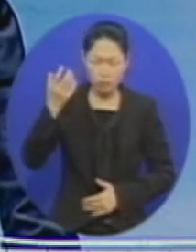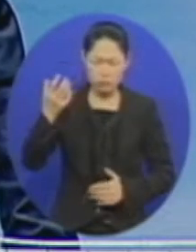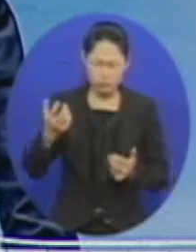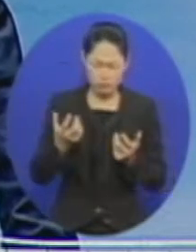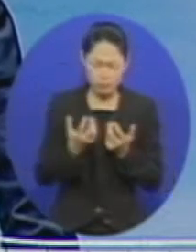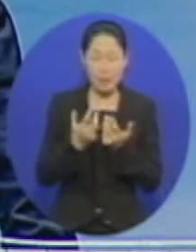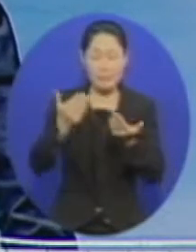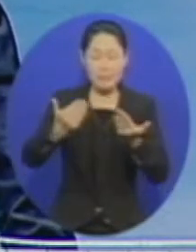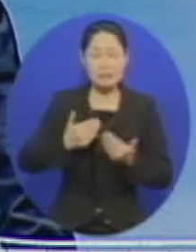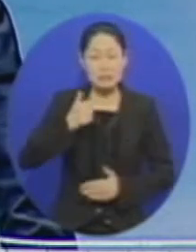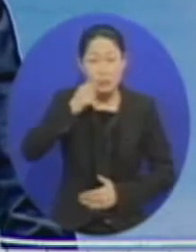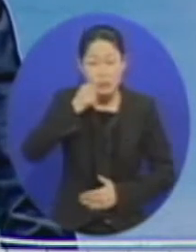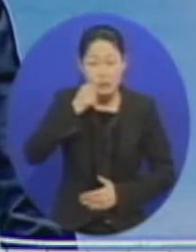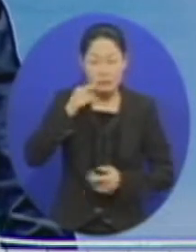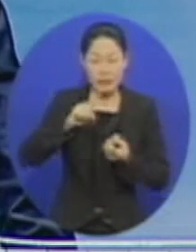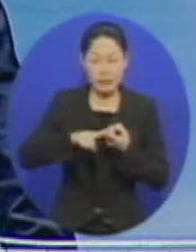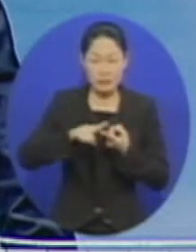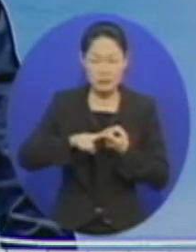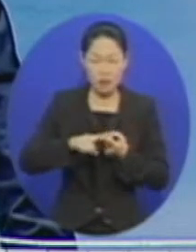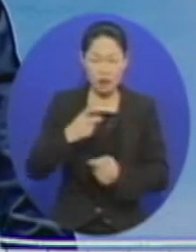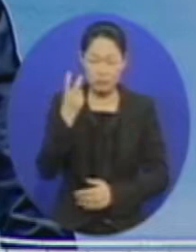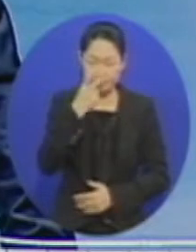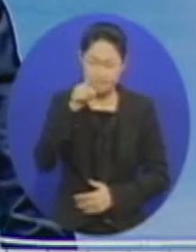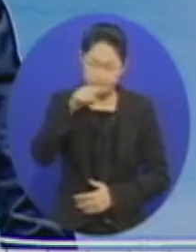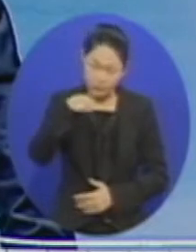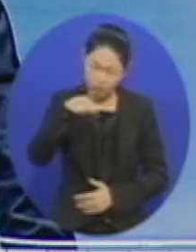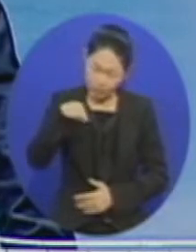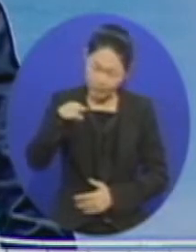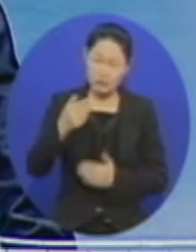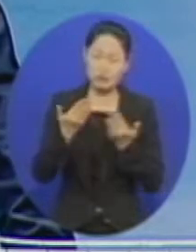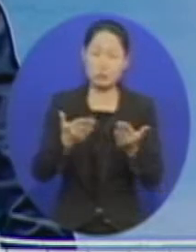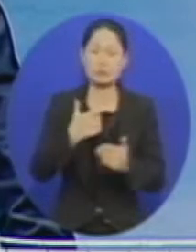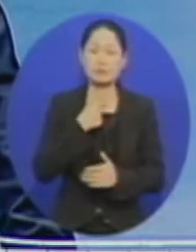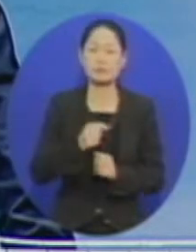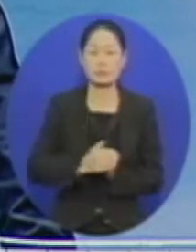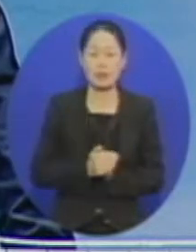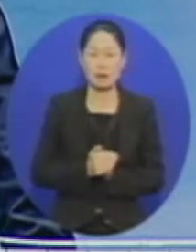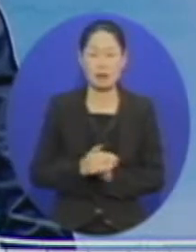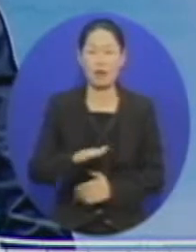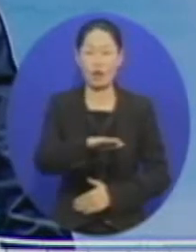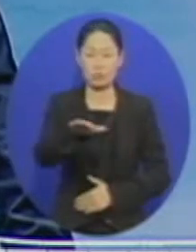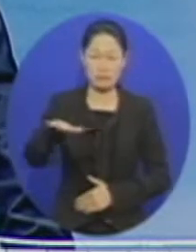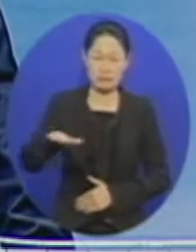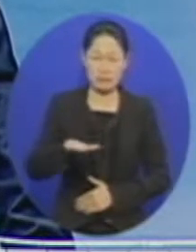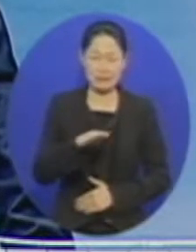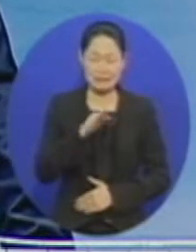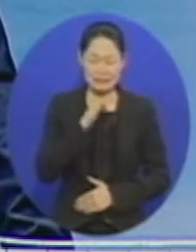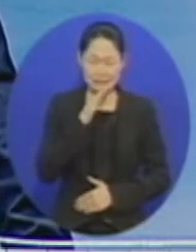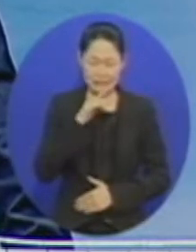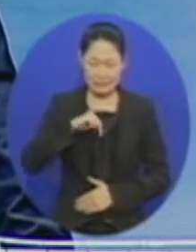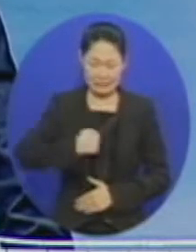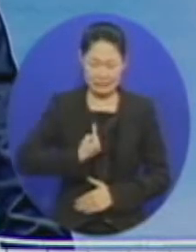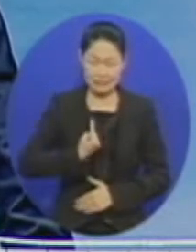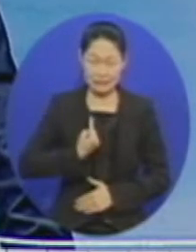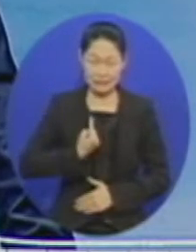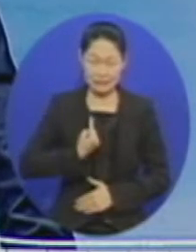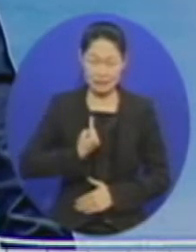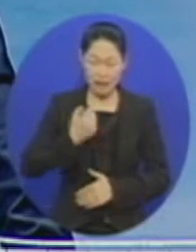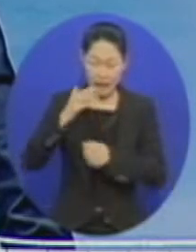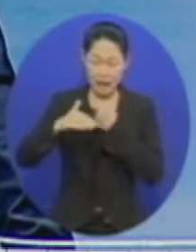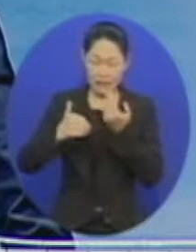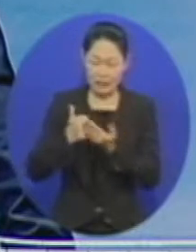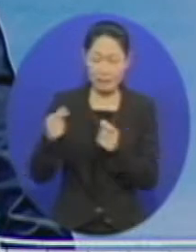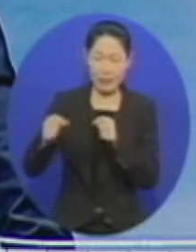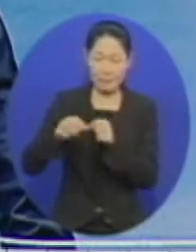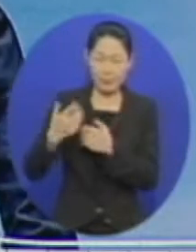못하는지 를 한번 점검해 드리고 싶습니다 여러분들이 실제로 여러분 자신을 한번 하나님 앞에 내어 놓아